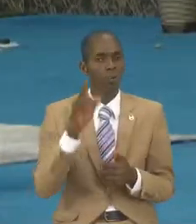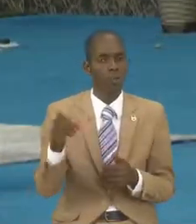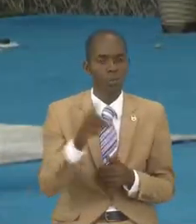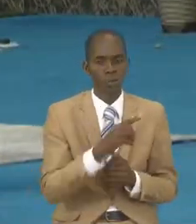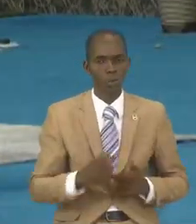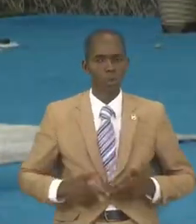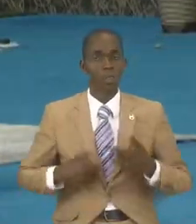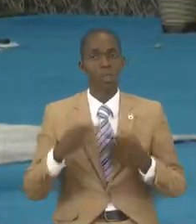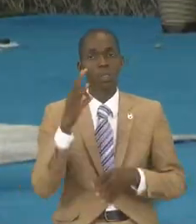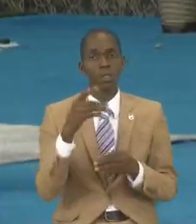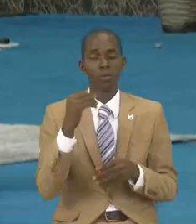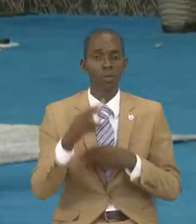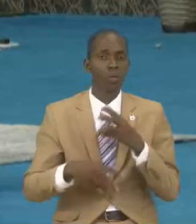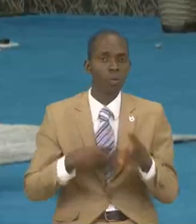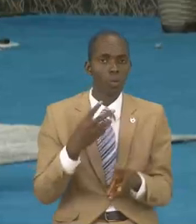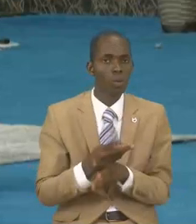le monde